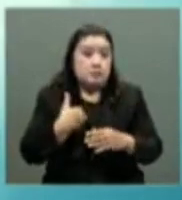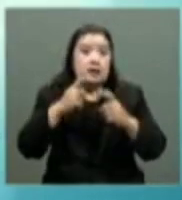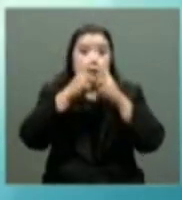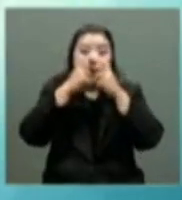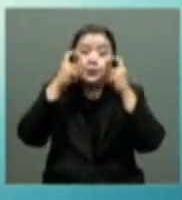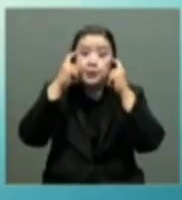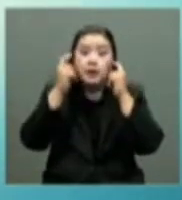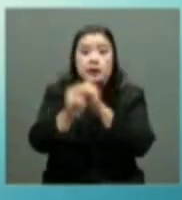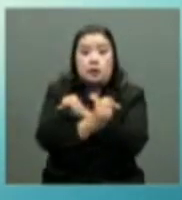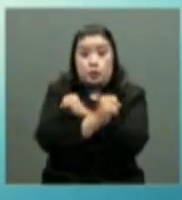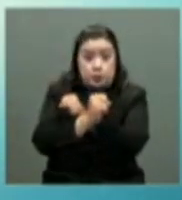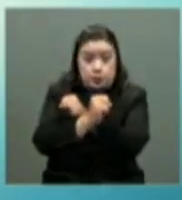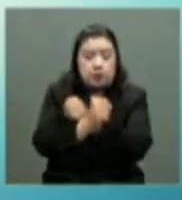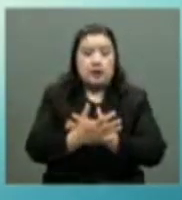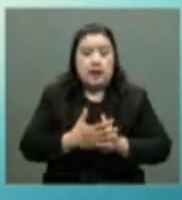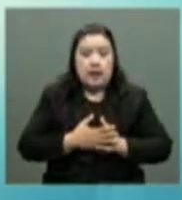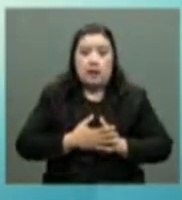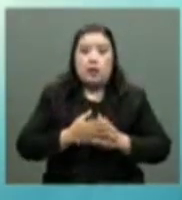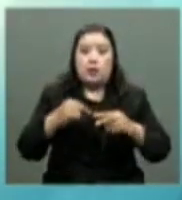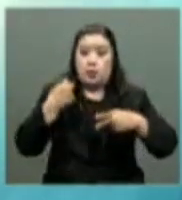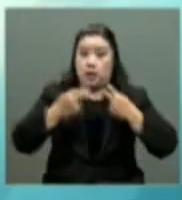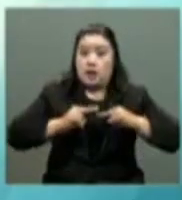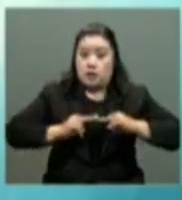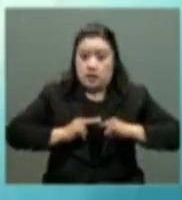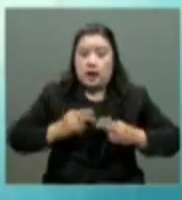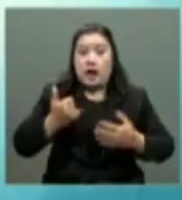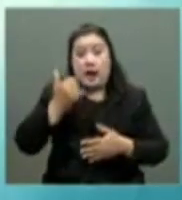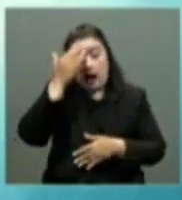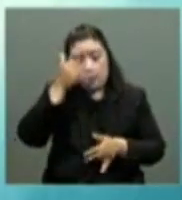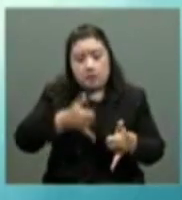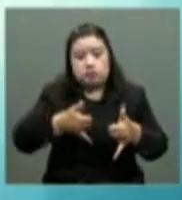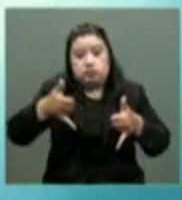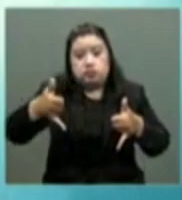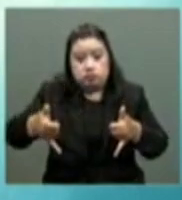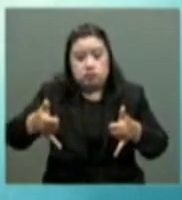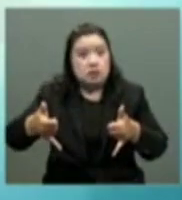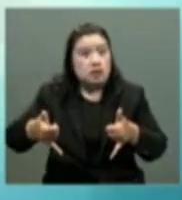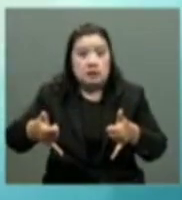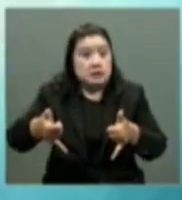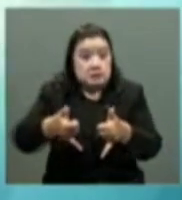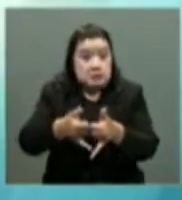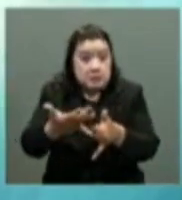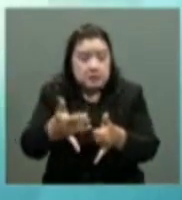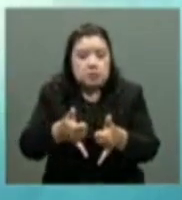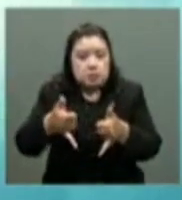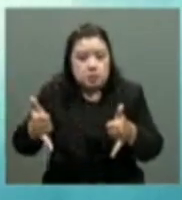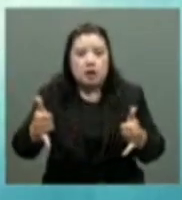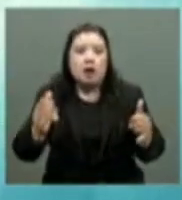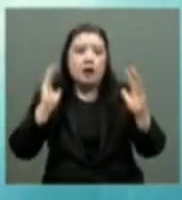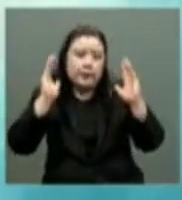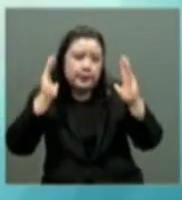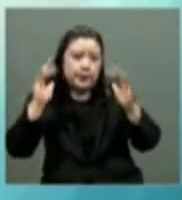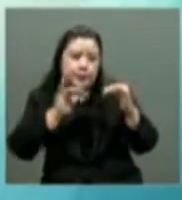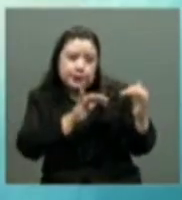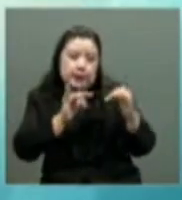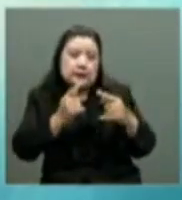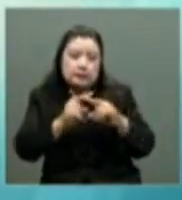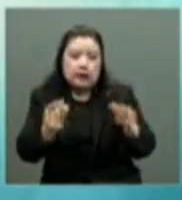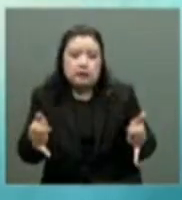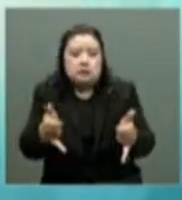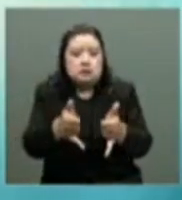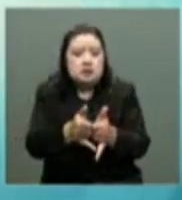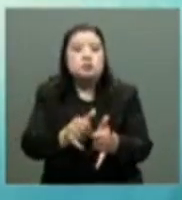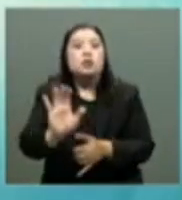ามัยนะครับดูแลแล้วก็ยังห่างกัน2เมตรอยู่นะครับมีปฏิสัมพันธ์กันได้แต่ว่าต้องไม่ใกล้ชิดกันม